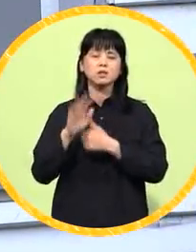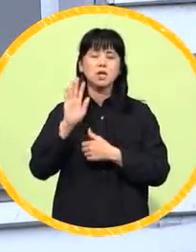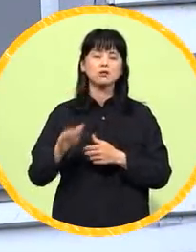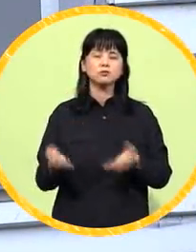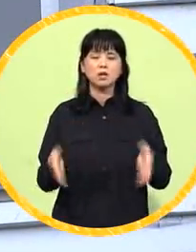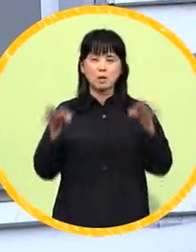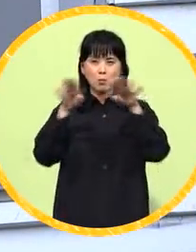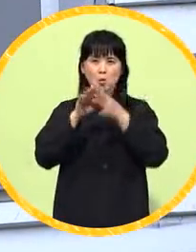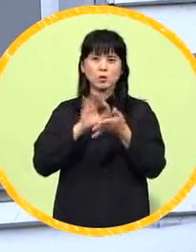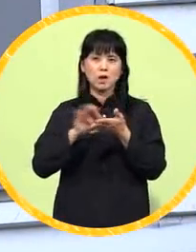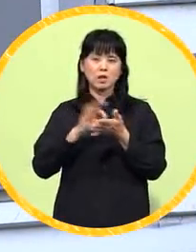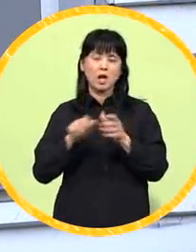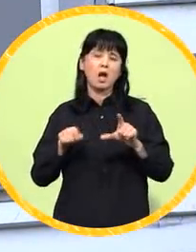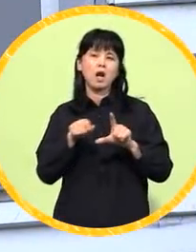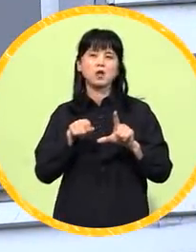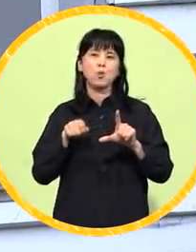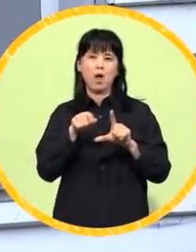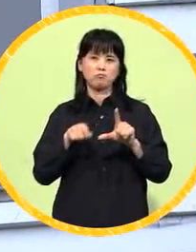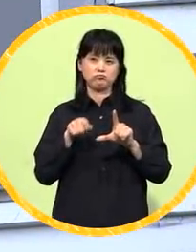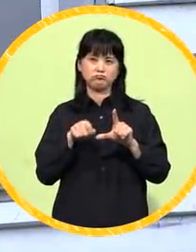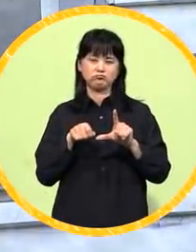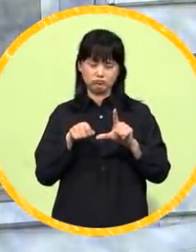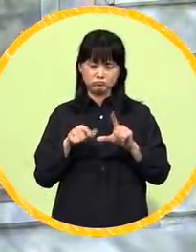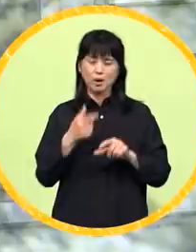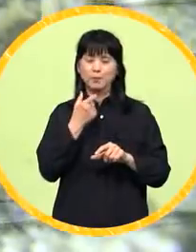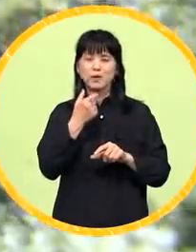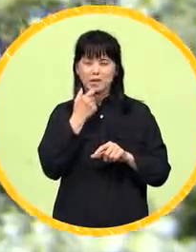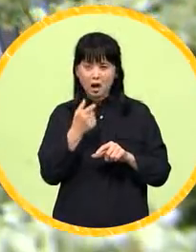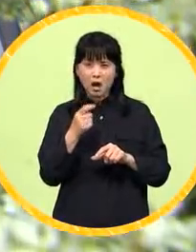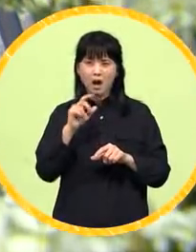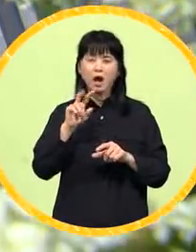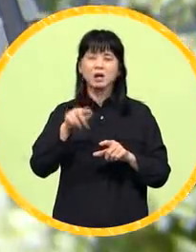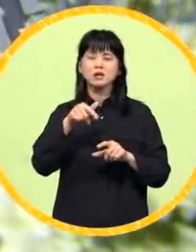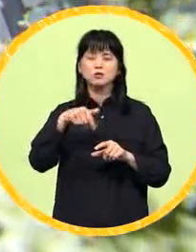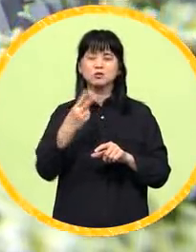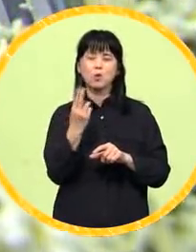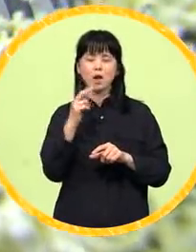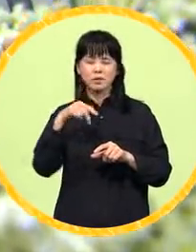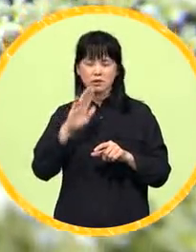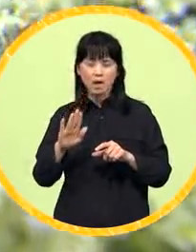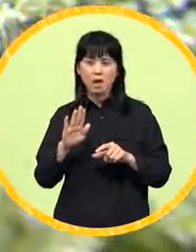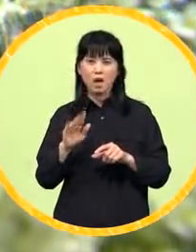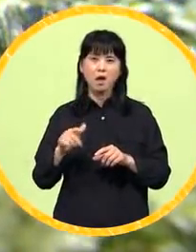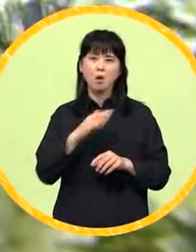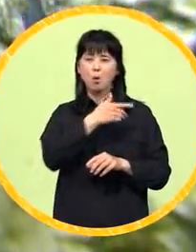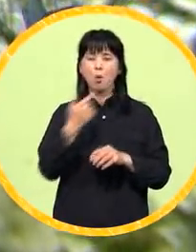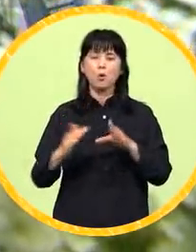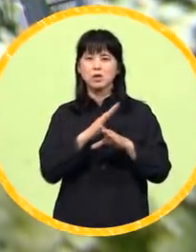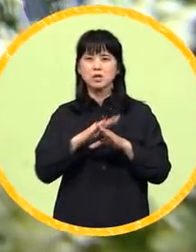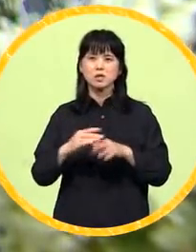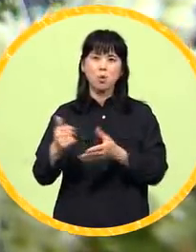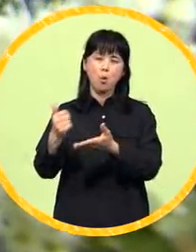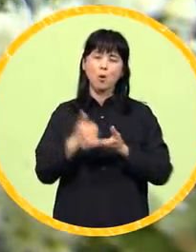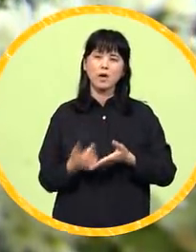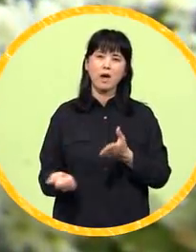建物を利用したレストランがーピッツァ&リスト蘭平大磯迎賓館